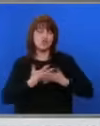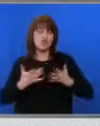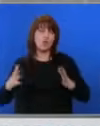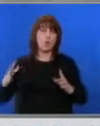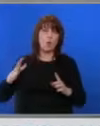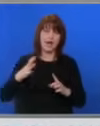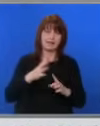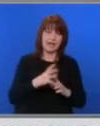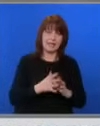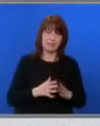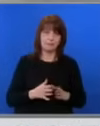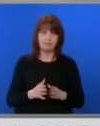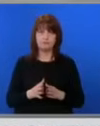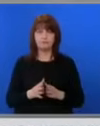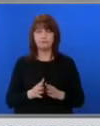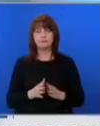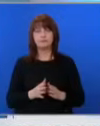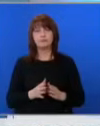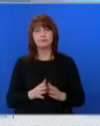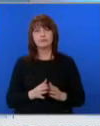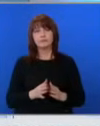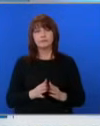военни плавателни съдове.